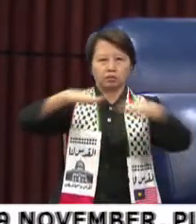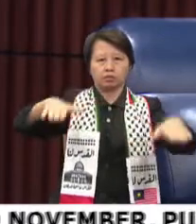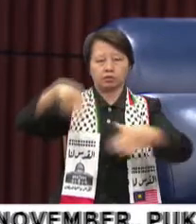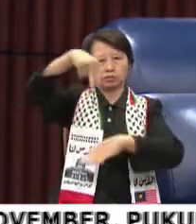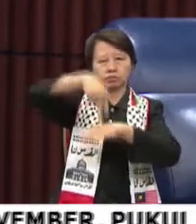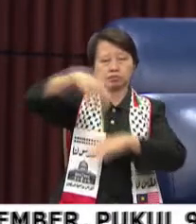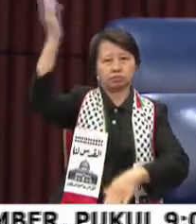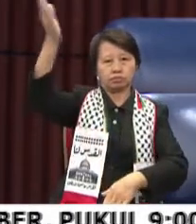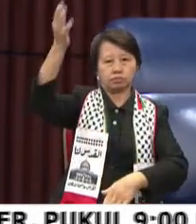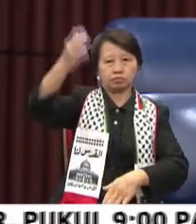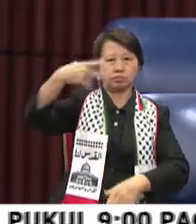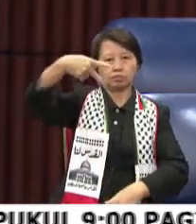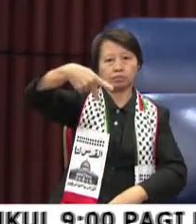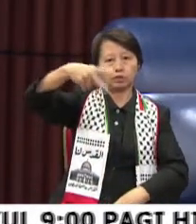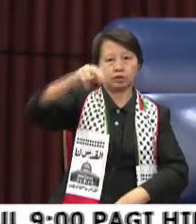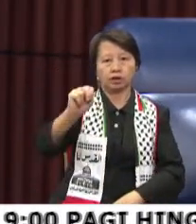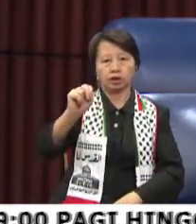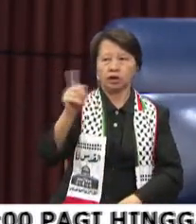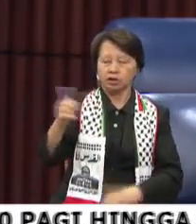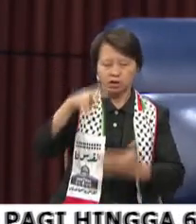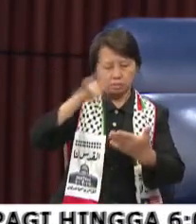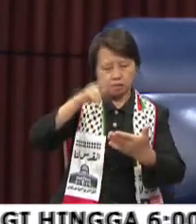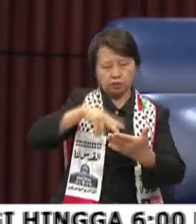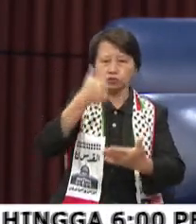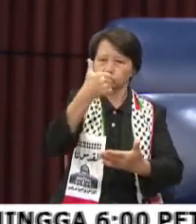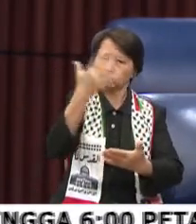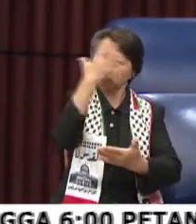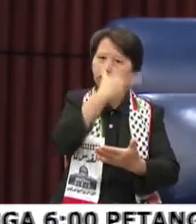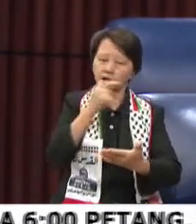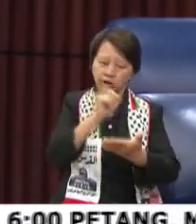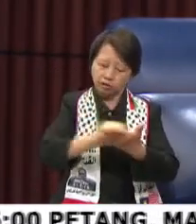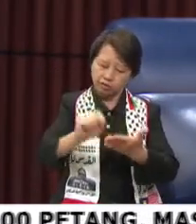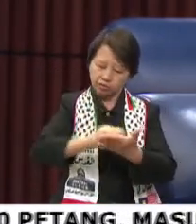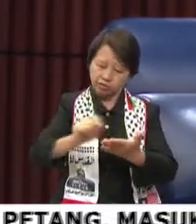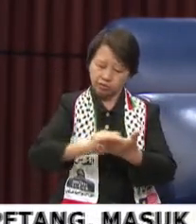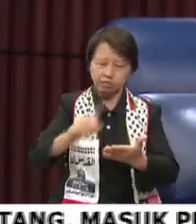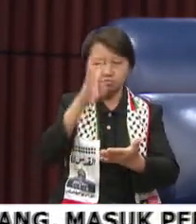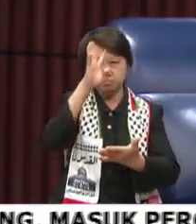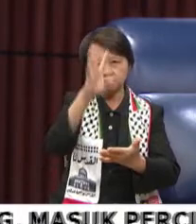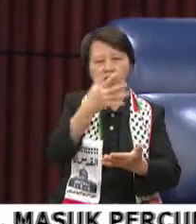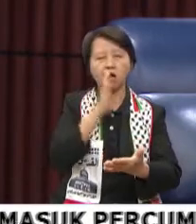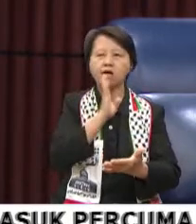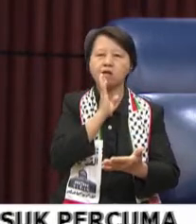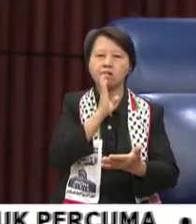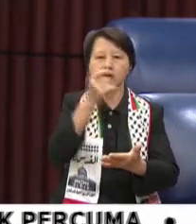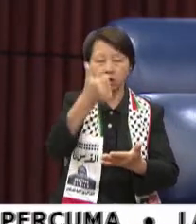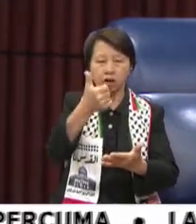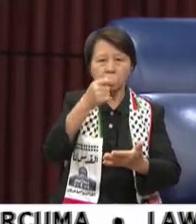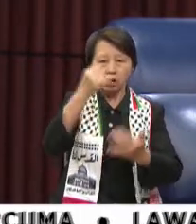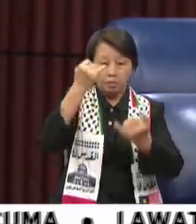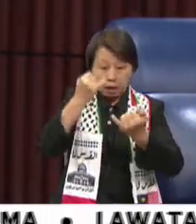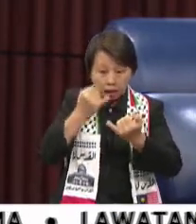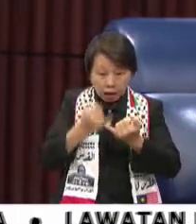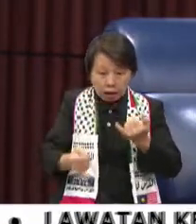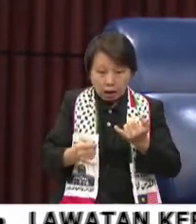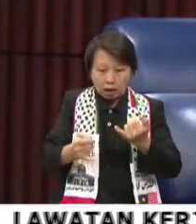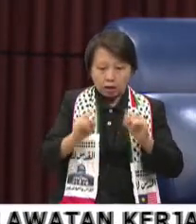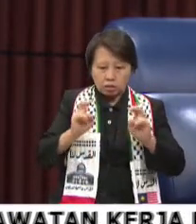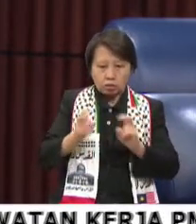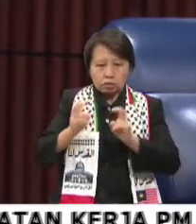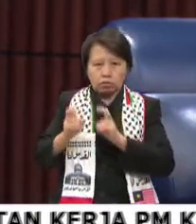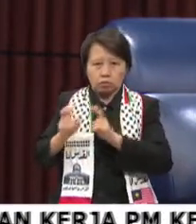perikatan nasional dia baca cantik yaul nukilan Ibnu kir tapi di hujung bacaan itu k